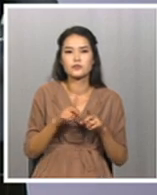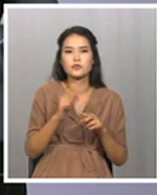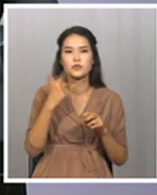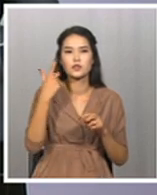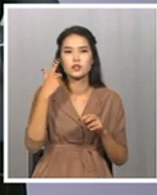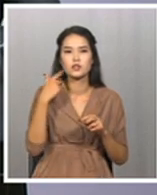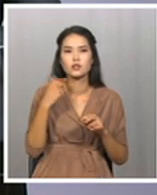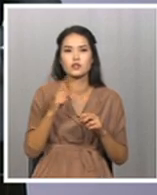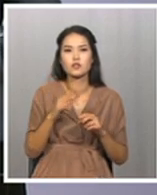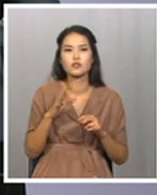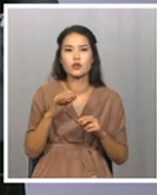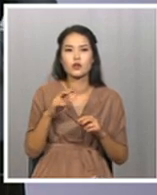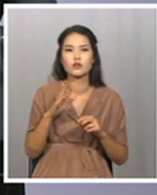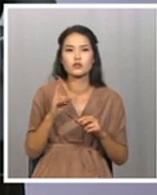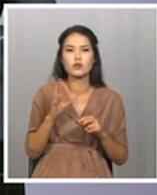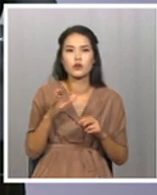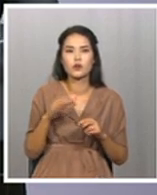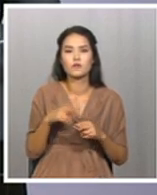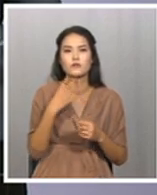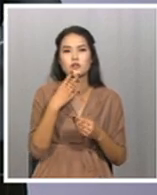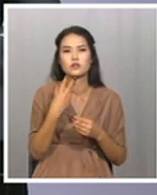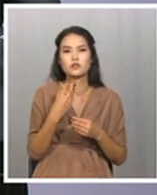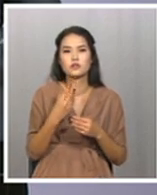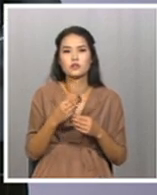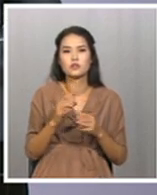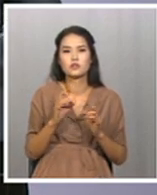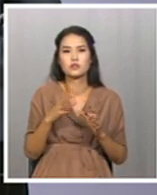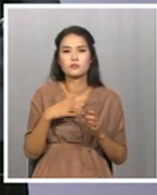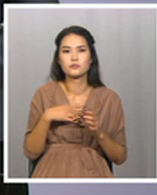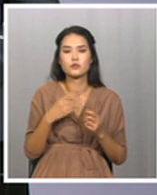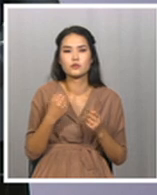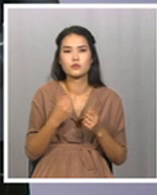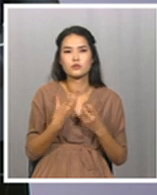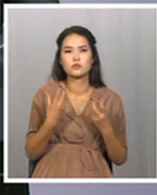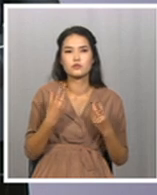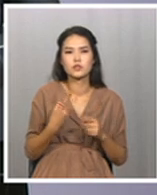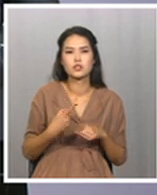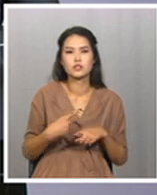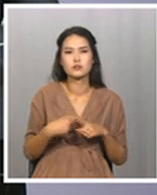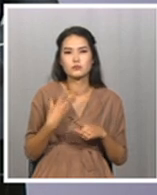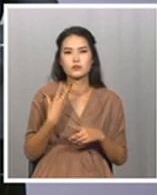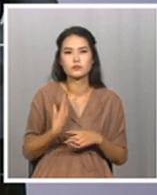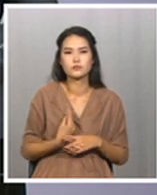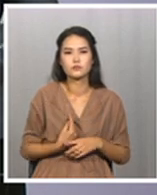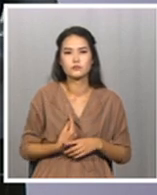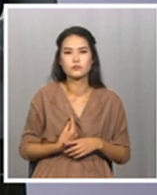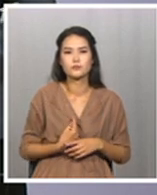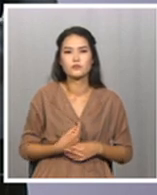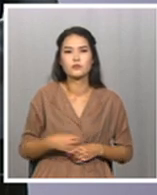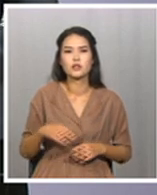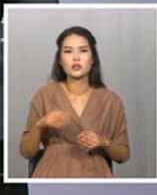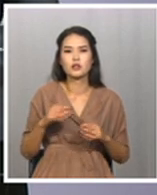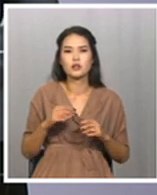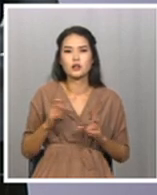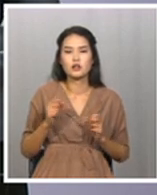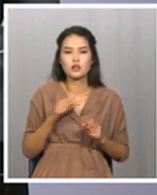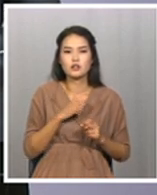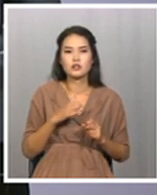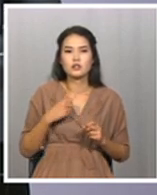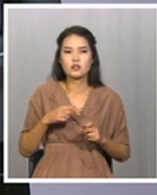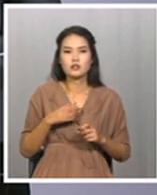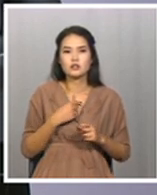письме Желтков благословляет Веру, да светится имя Твое. Тему хотелось бы